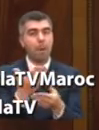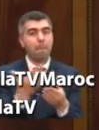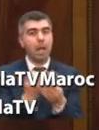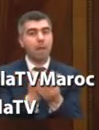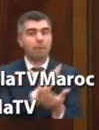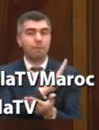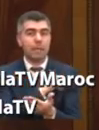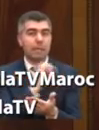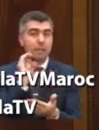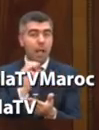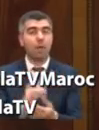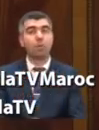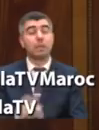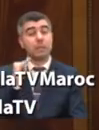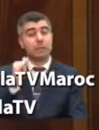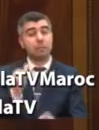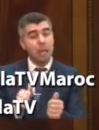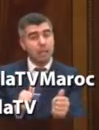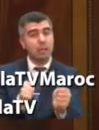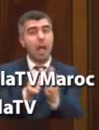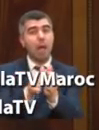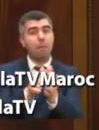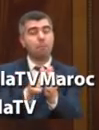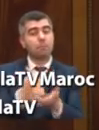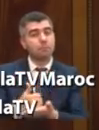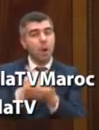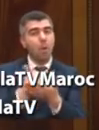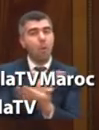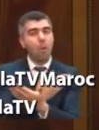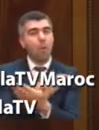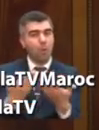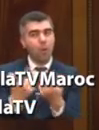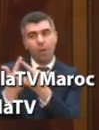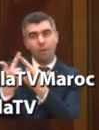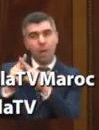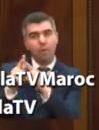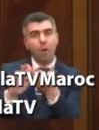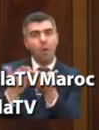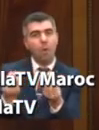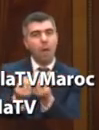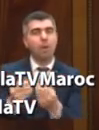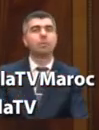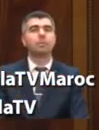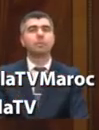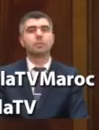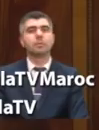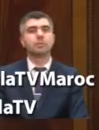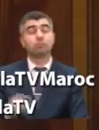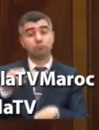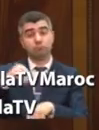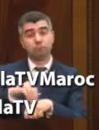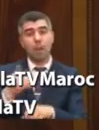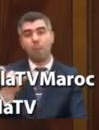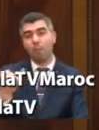يرتبط بها والدعم المبدئي واللامشروط الذي يؤطر تفاعلنا معها، يهمنا